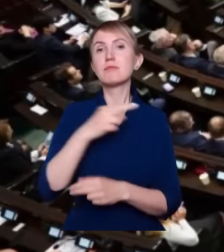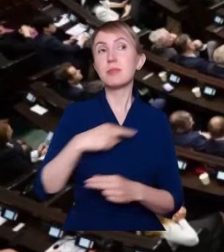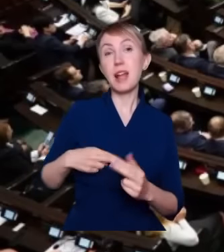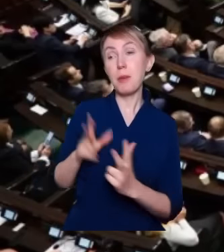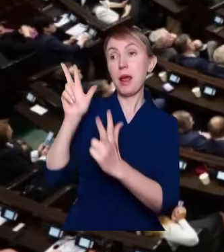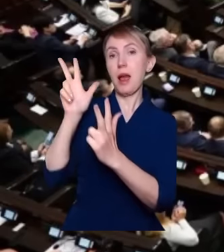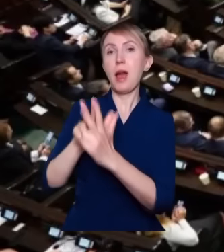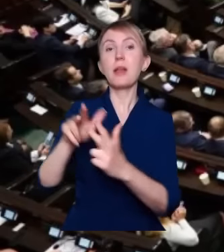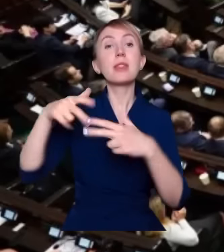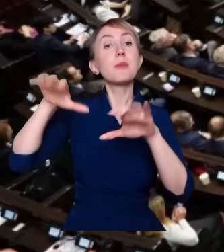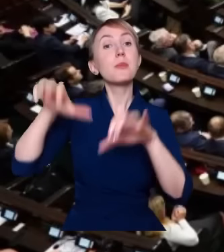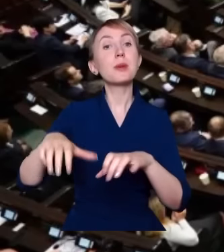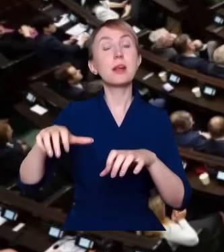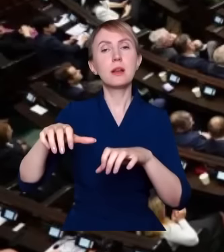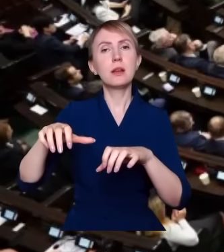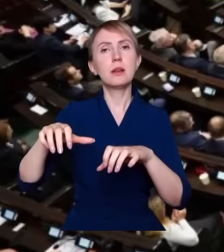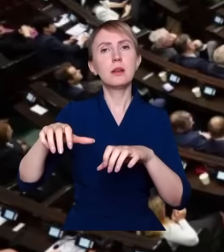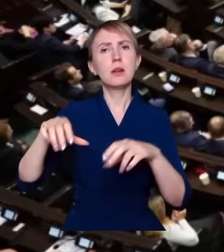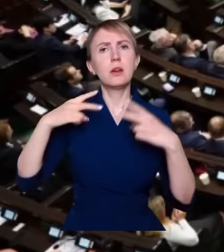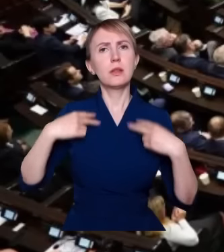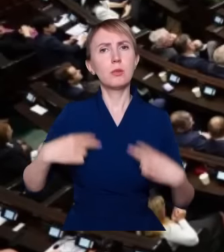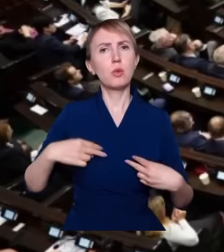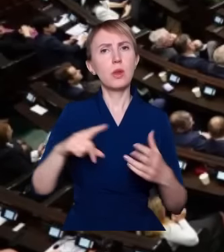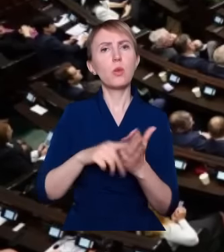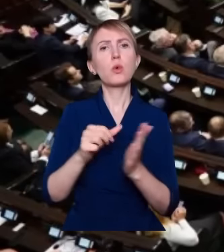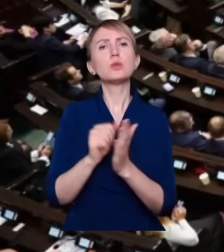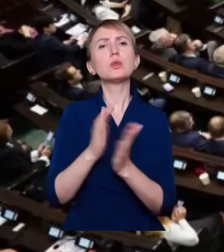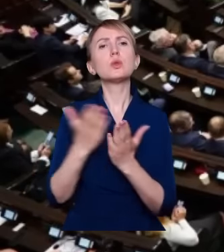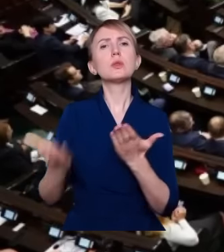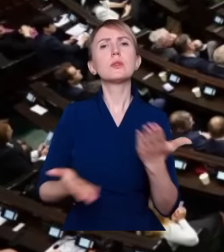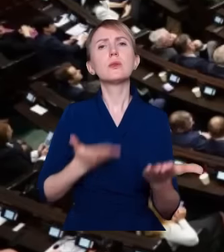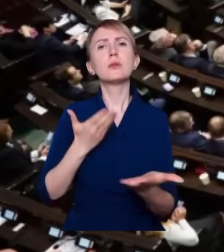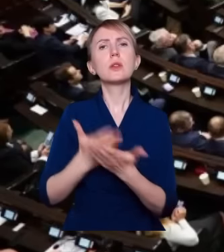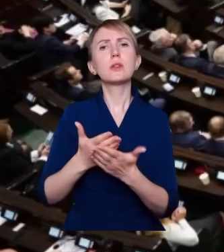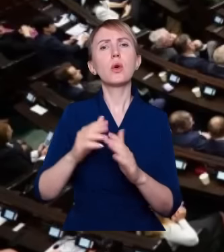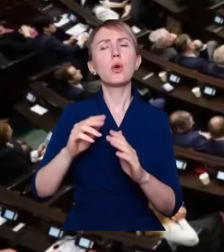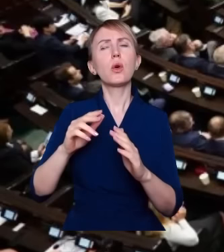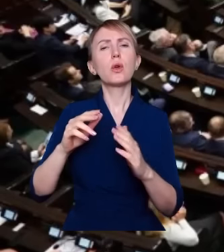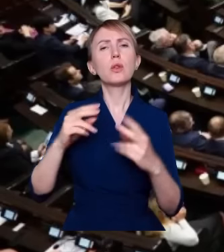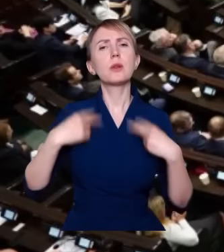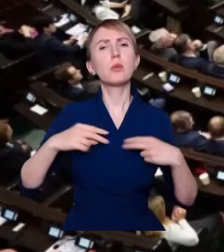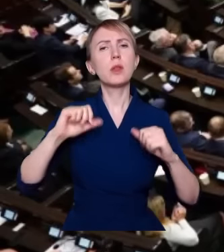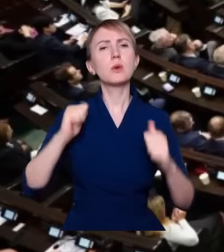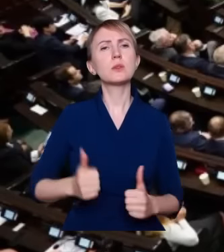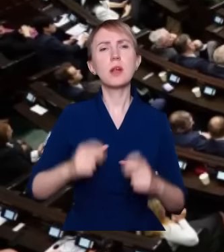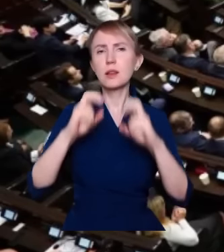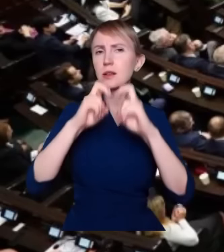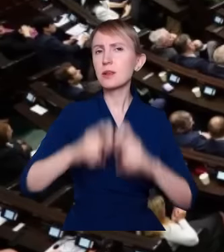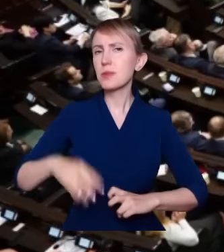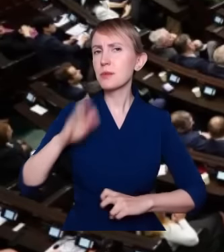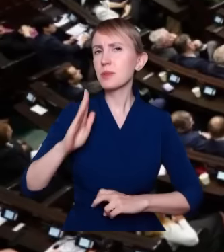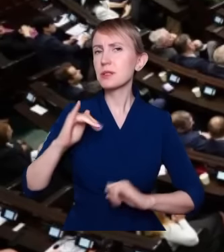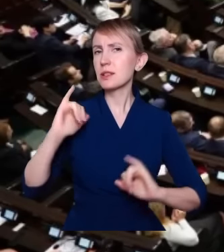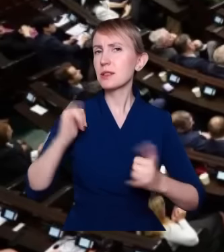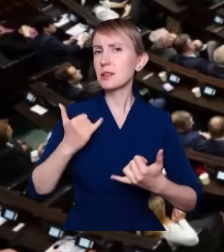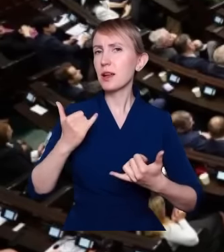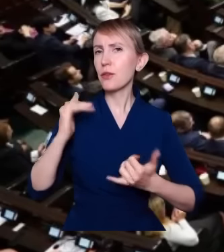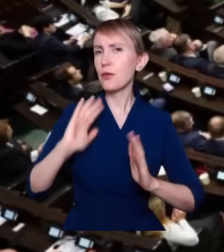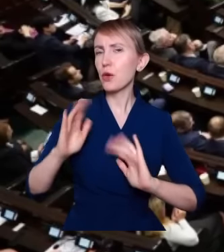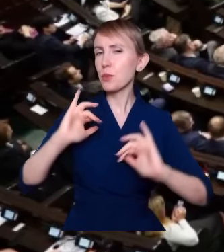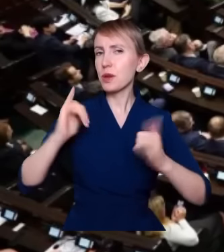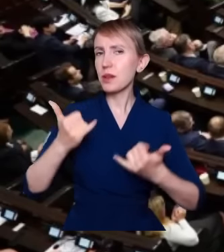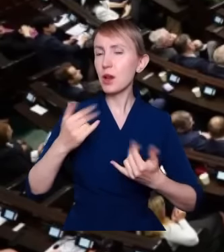prezesa Trybunału Konstytucyjnego. Wniosek o Trybunał Stanu jest. Jak będzie rozpatrywany, w jakiej formie, jak będzie